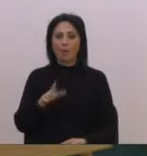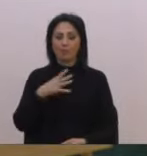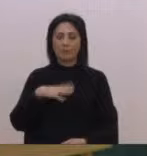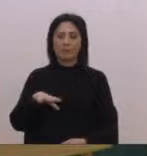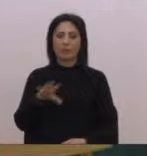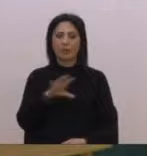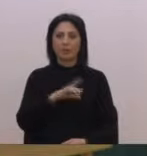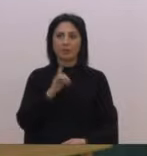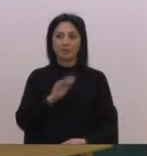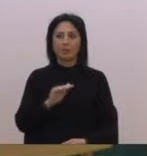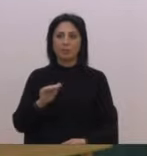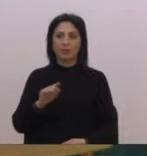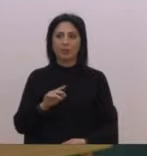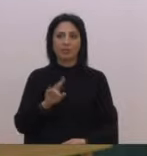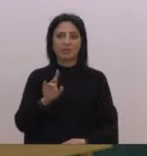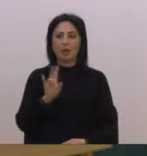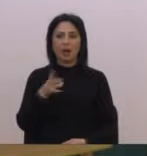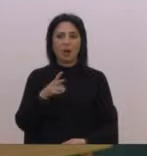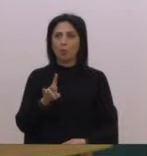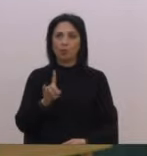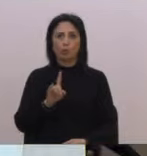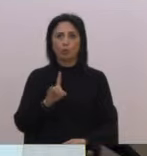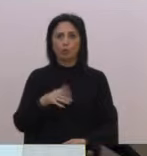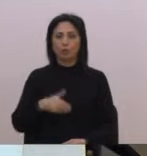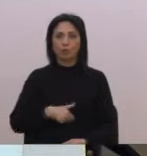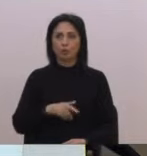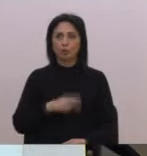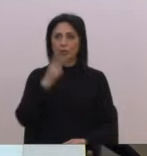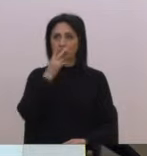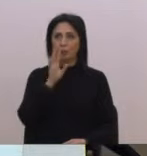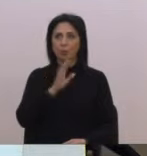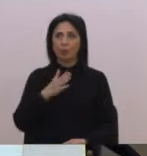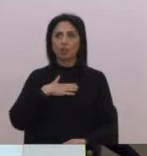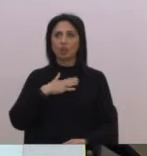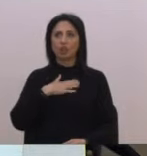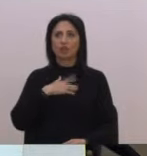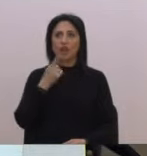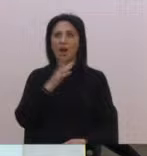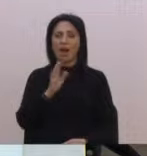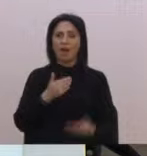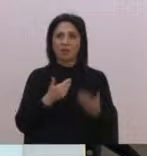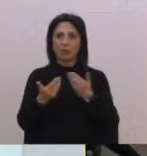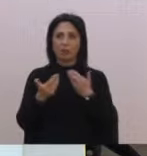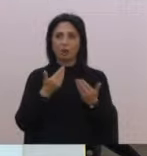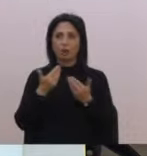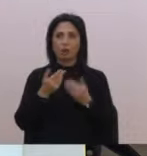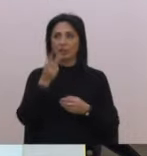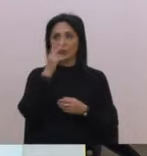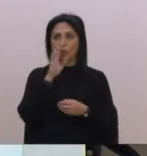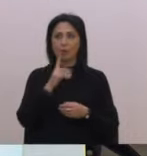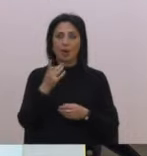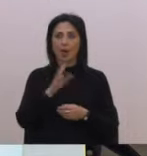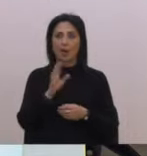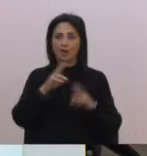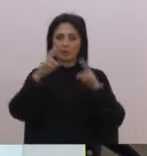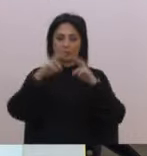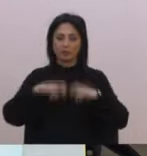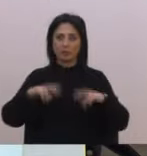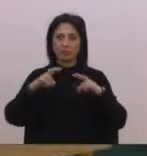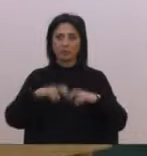ქვეყანაში ბავშვებს არ შიოდეთ. Და მიუხედავად ჩვენი არაერთი მოწოდებისა, მიუხედავად არაერთი